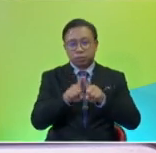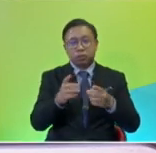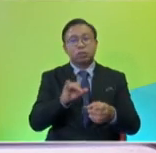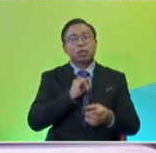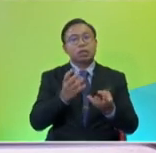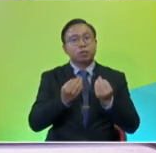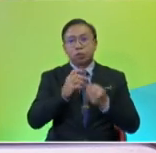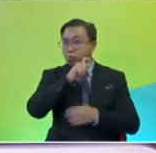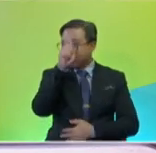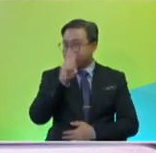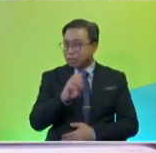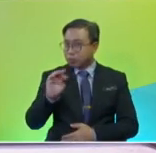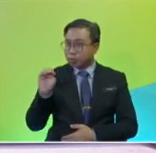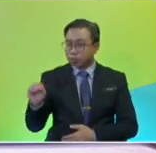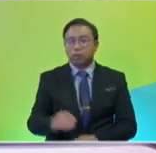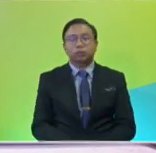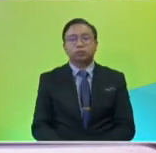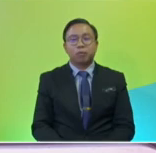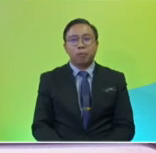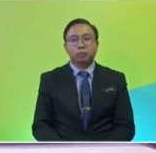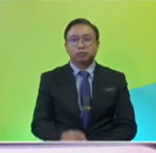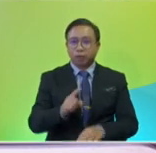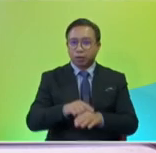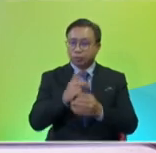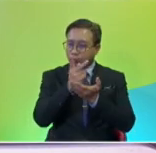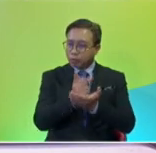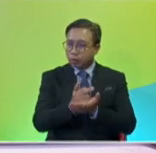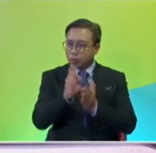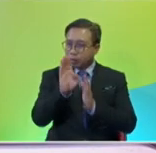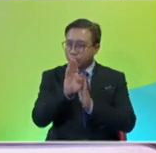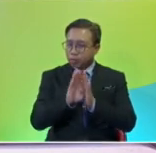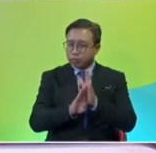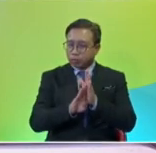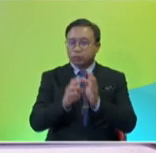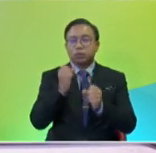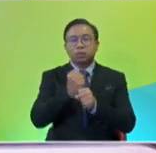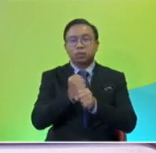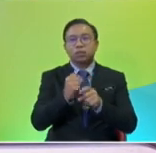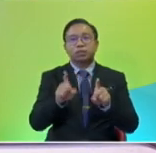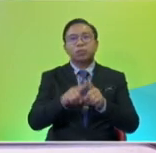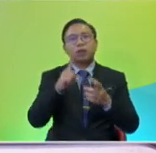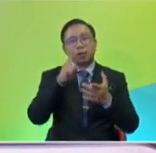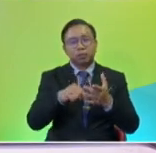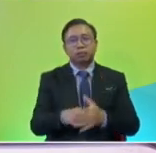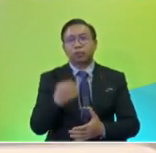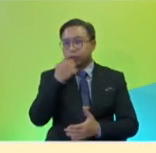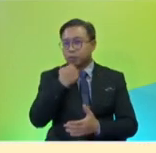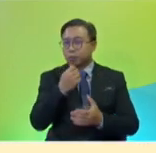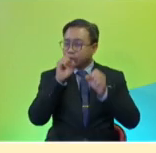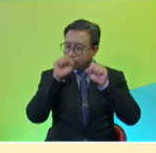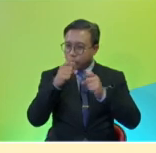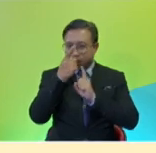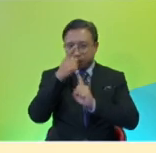di atas talian, pada kesan bekerjasama, apakah jawapannya? Siapa boleh